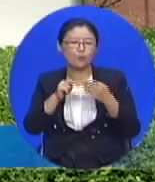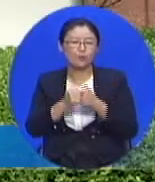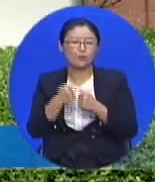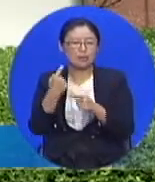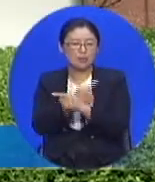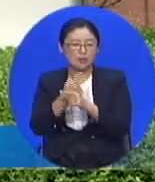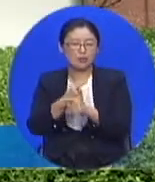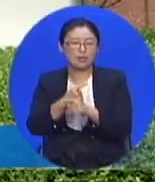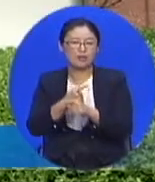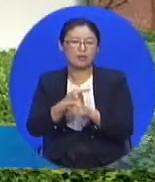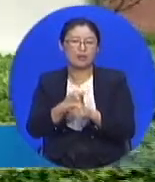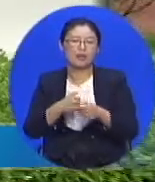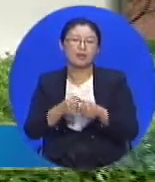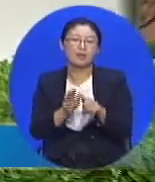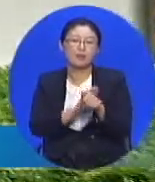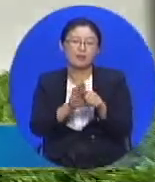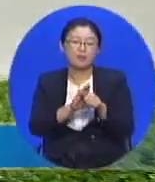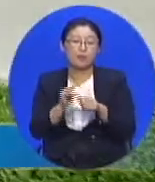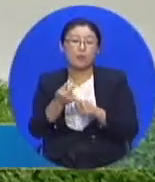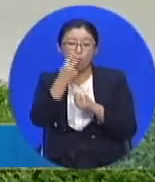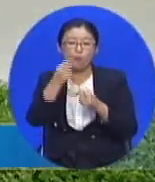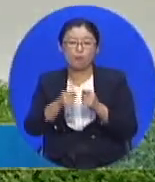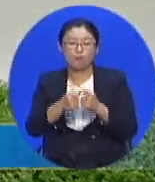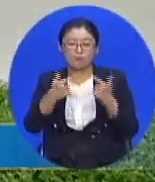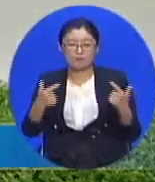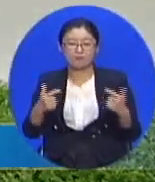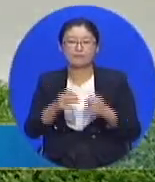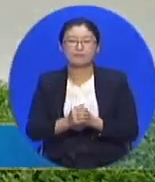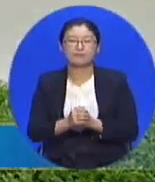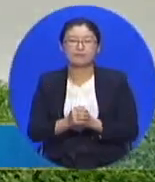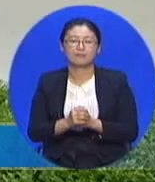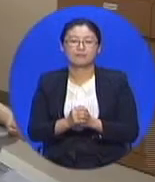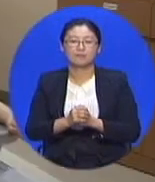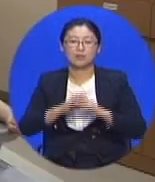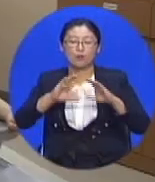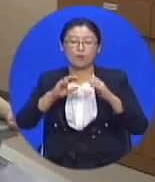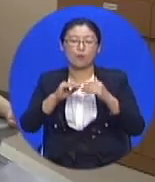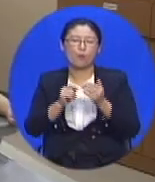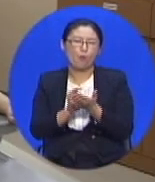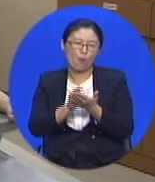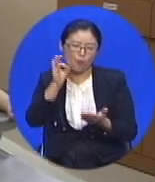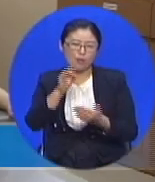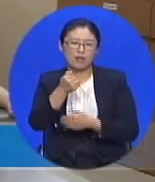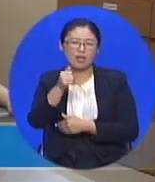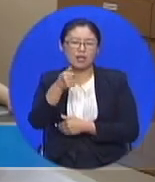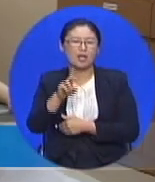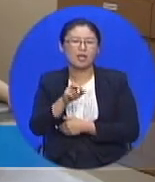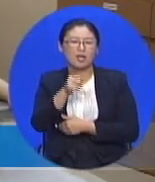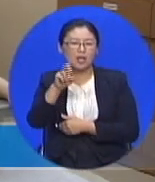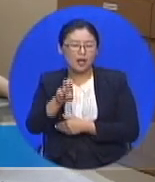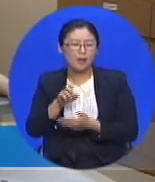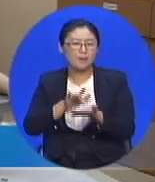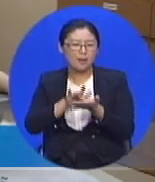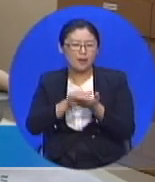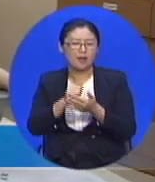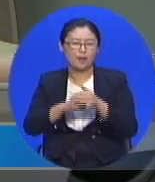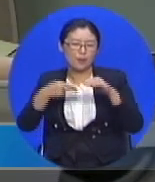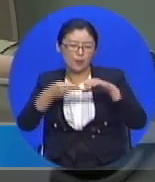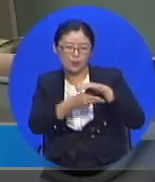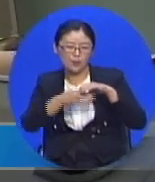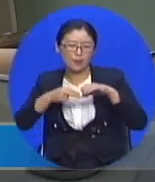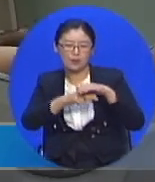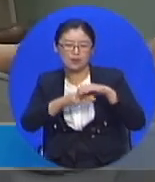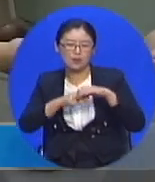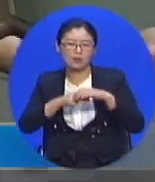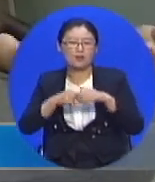의료 서비스에 대해 건강보험 적용이 확대됩니다. 고가 항암제 등 약제와 PET 양전자 단층 촬영 등 영상